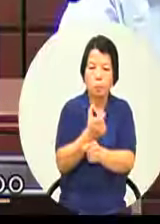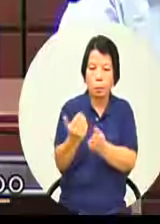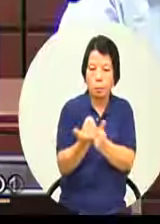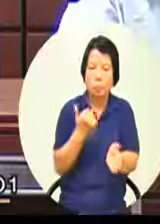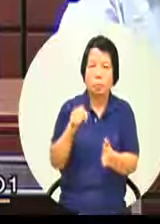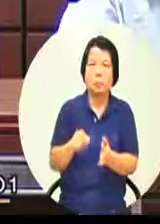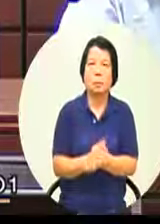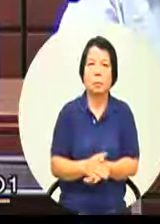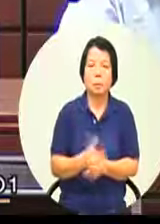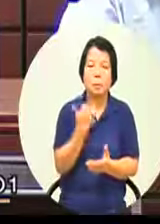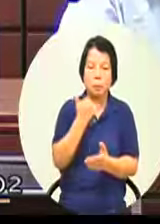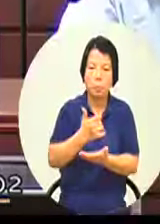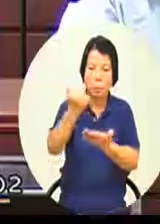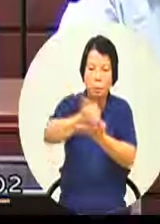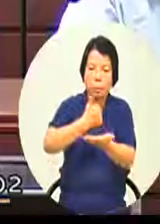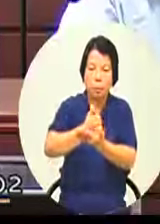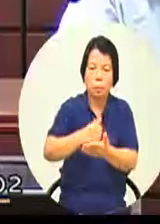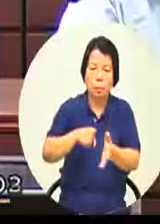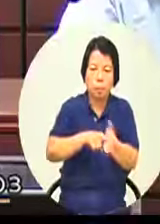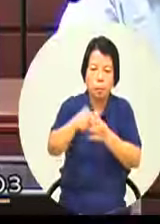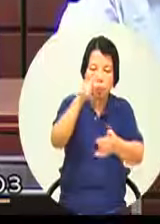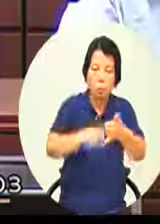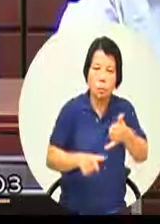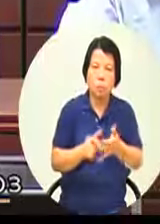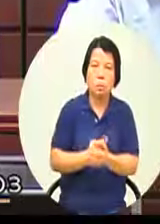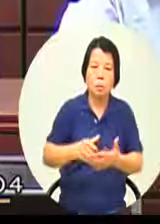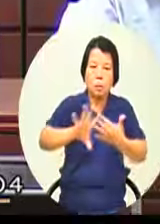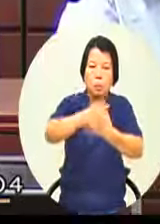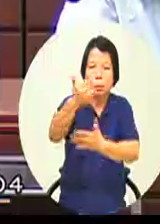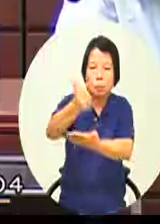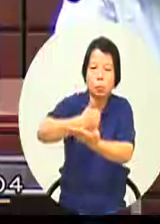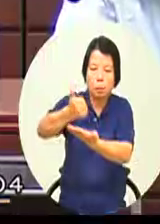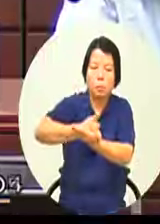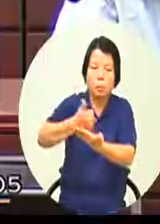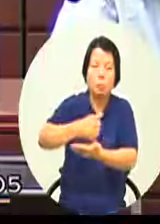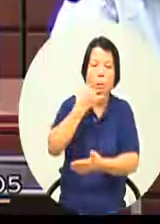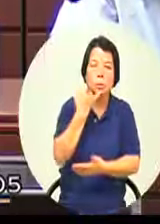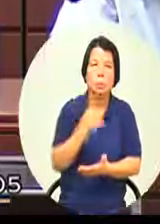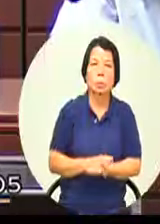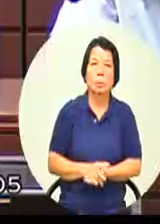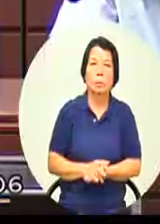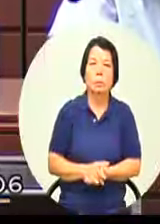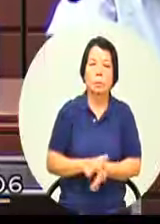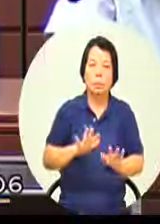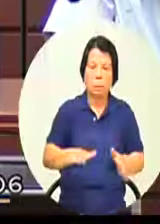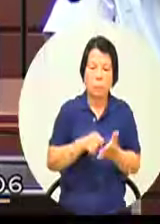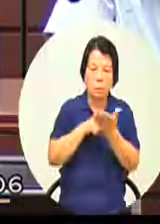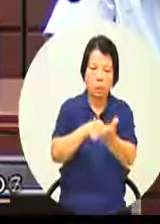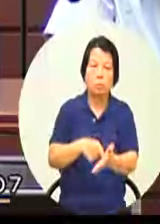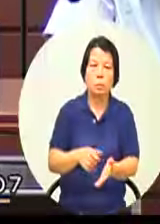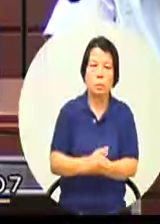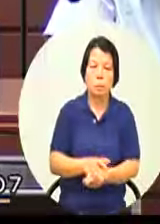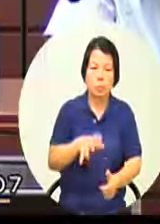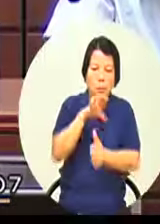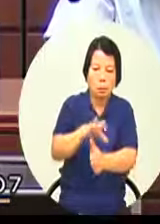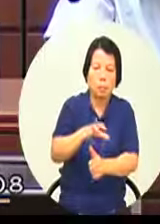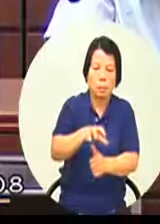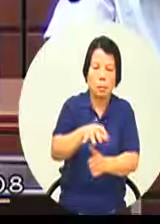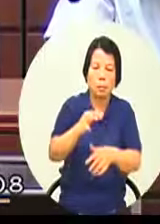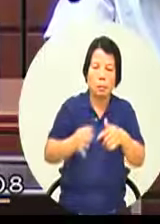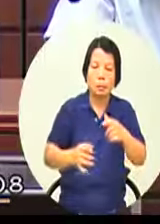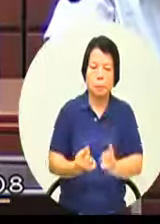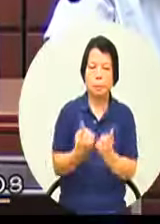当吼引进专栏，引进这个各海外的蔬菜去卖吼，啊，有无先来申请？抑制这个价格，安尼，